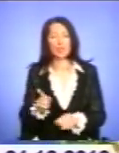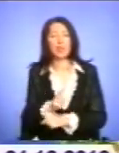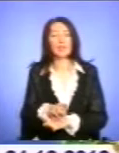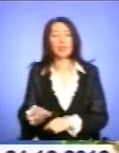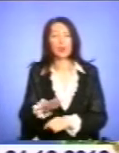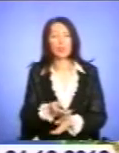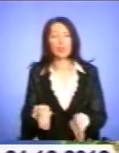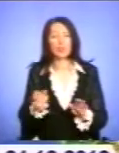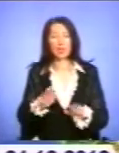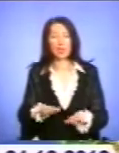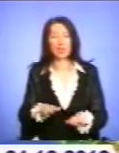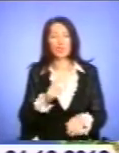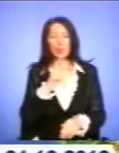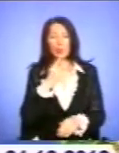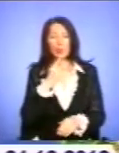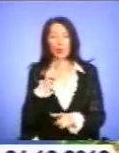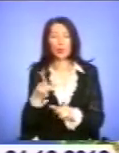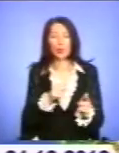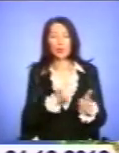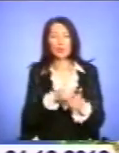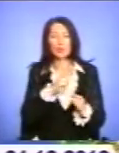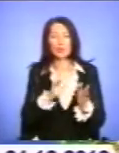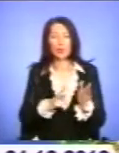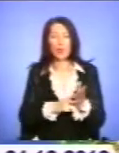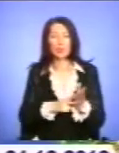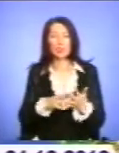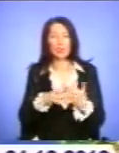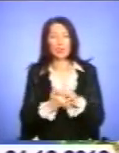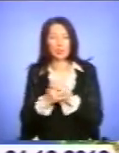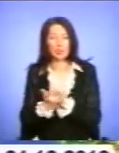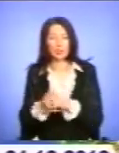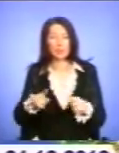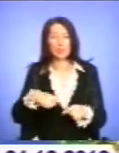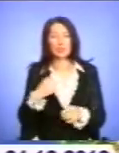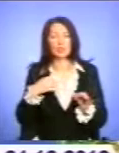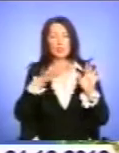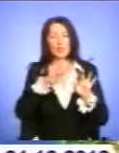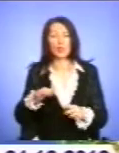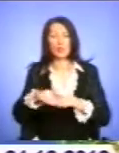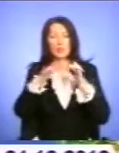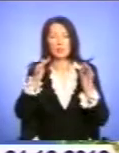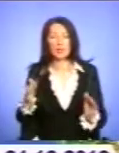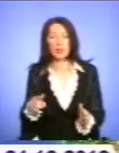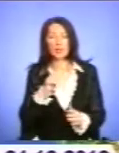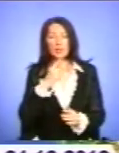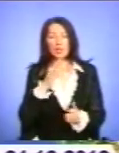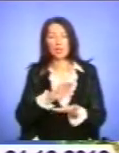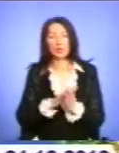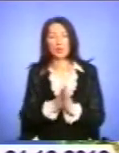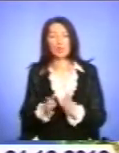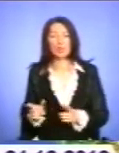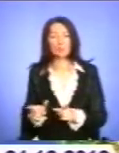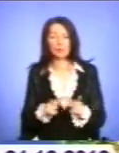Тернопільщині залишається утруднений проїзд до 17 населених пунктів. Через снігові перемети складна ситуація з проїздом у